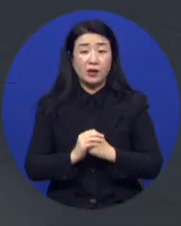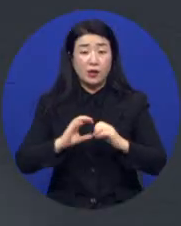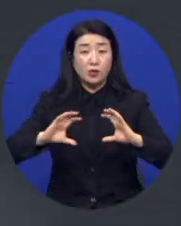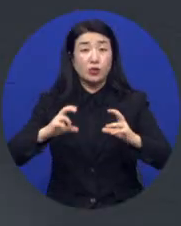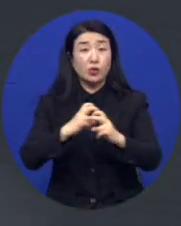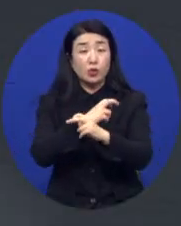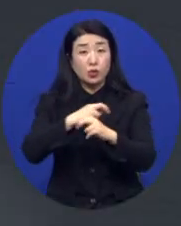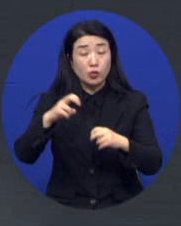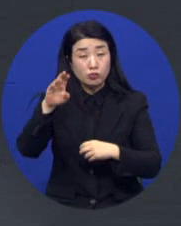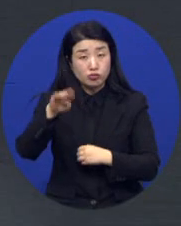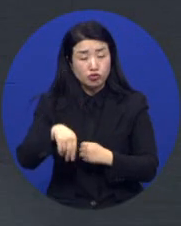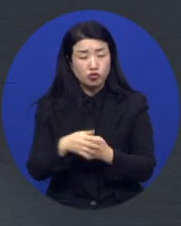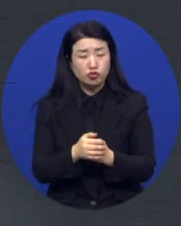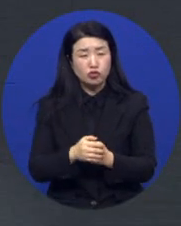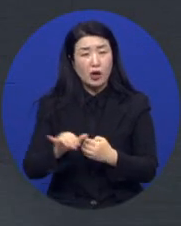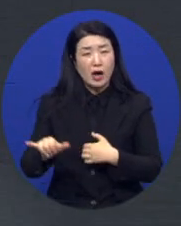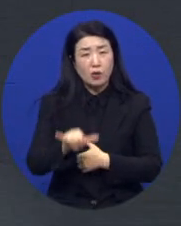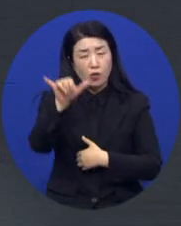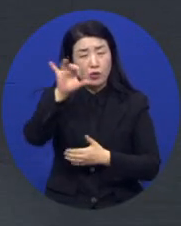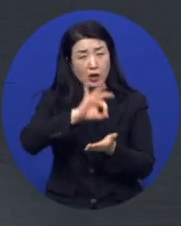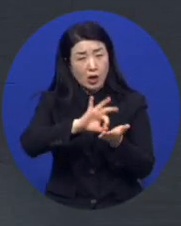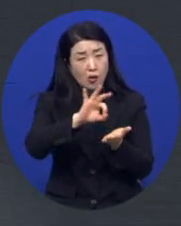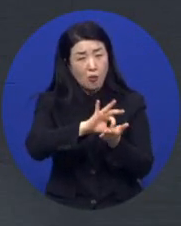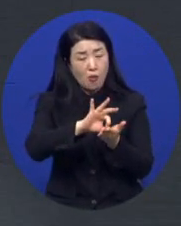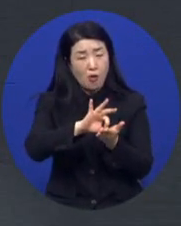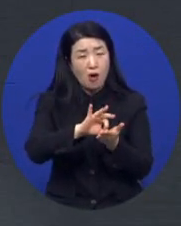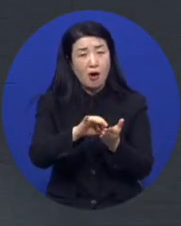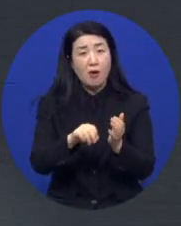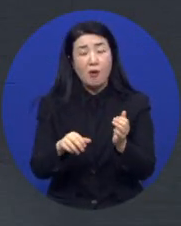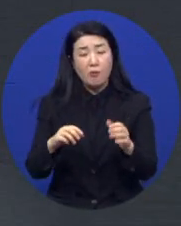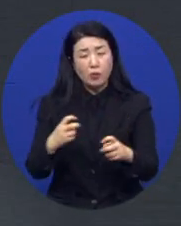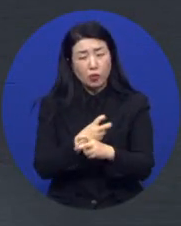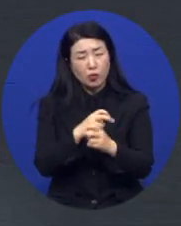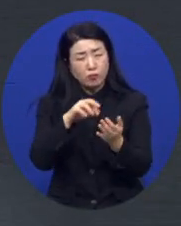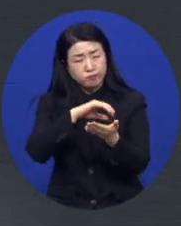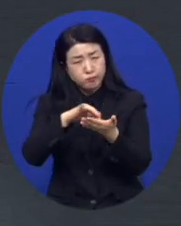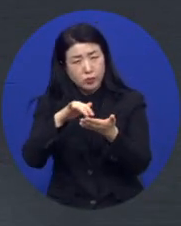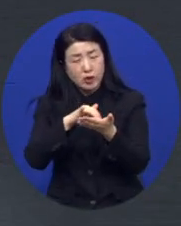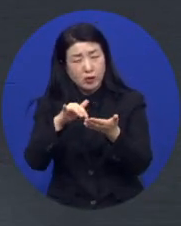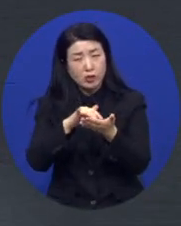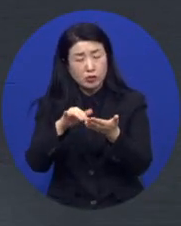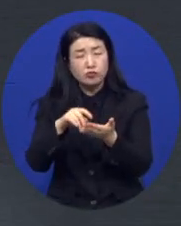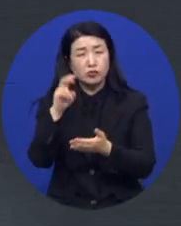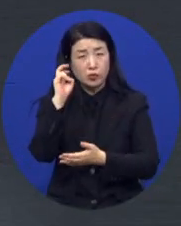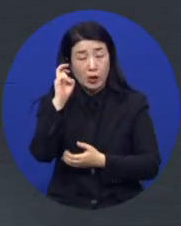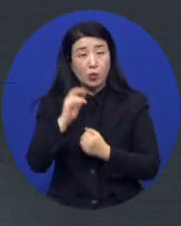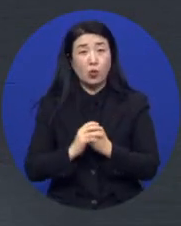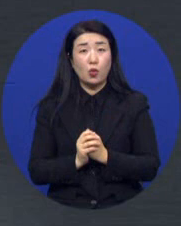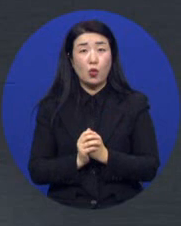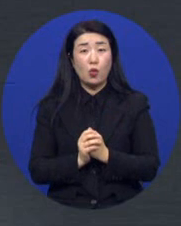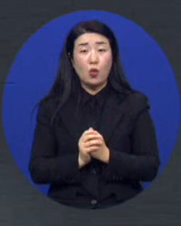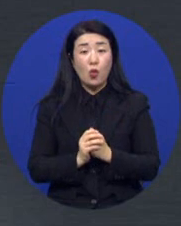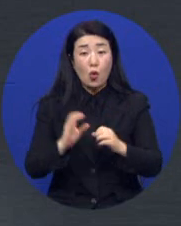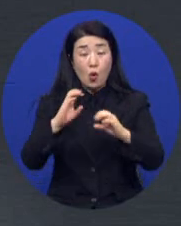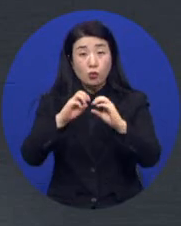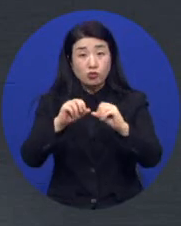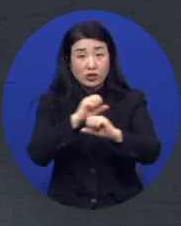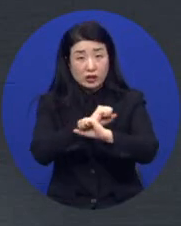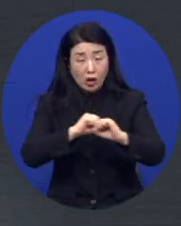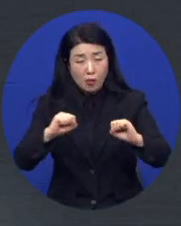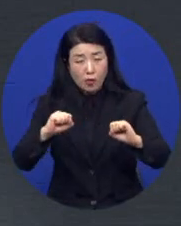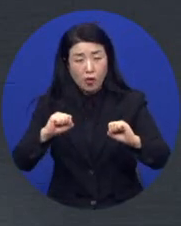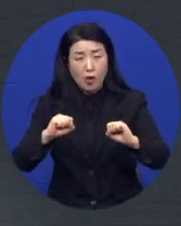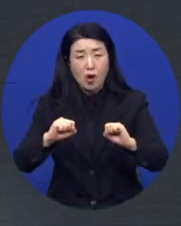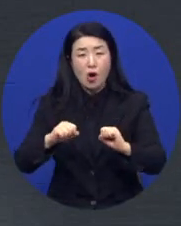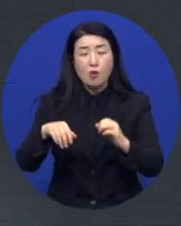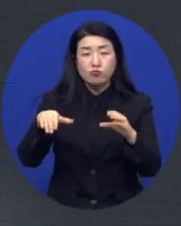국토교통부는 항공 수요는 한국교통학회과 통계자료를 바탕으로 추정했고 부지 면적은